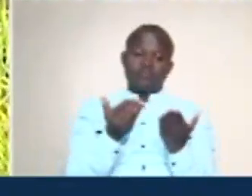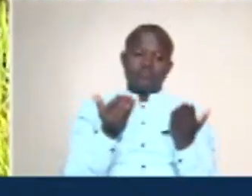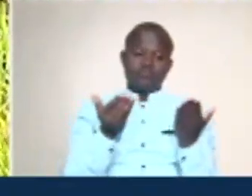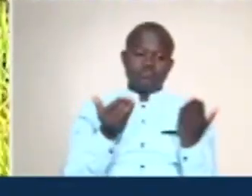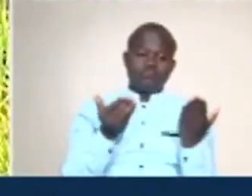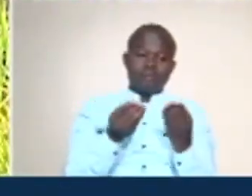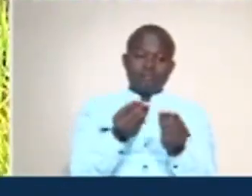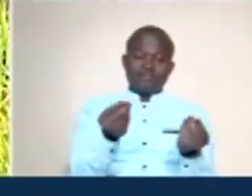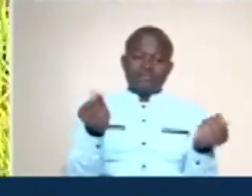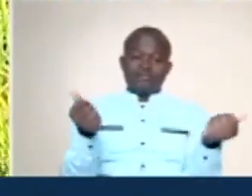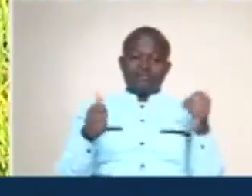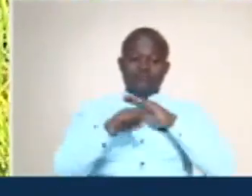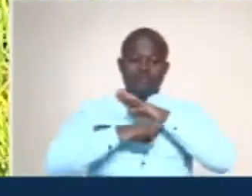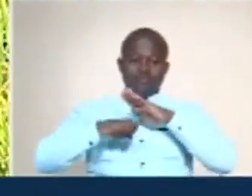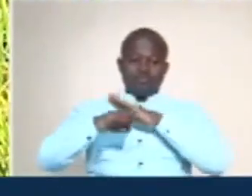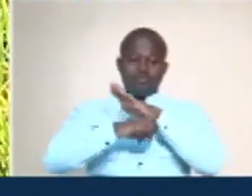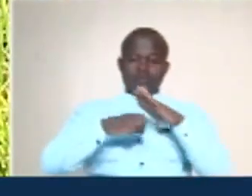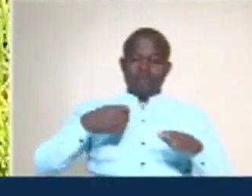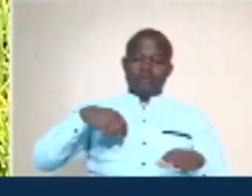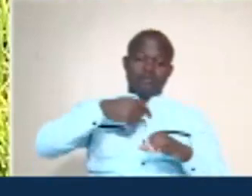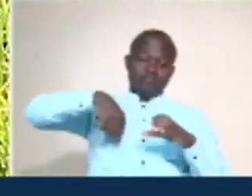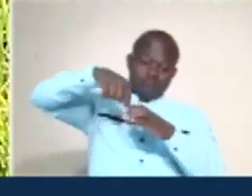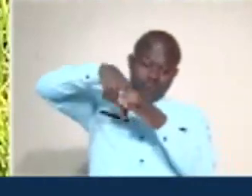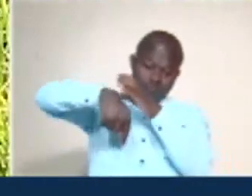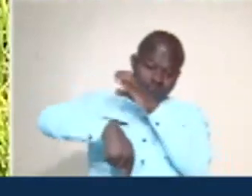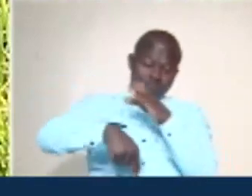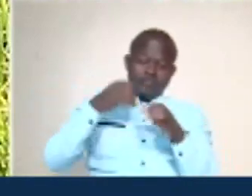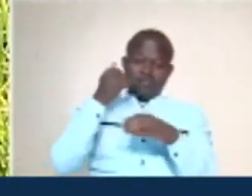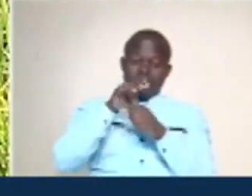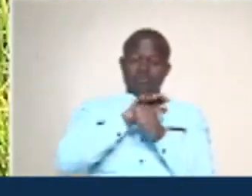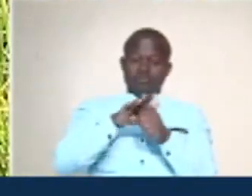butabwangiza ibidukikije ducukura imyobo y'imyobo yuzuye